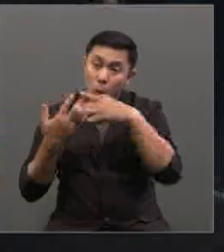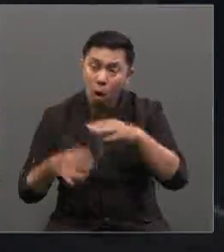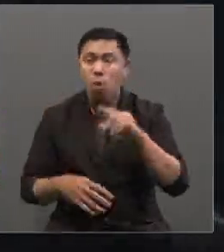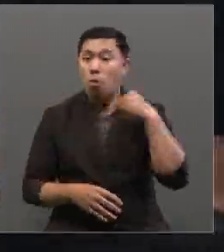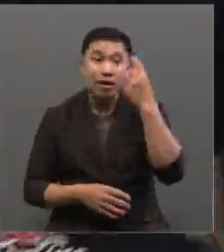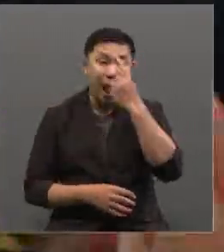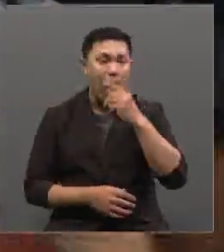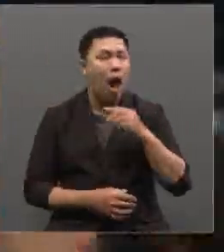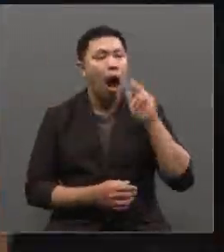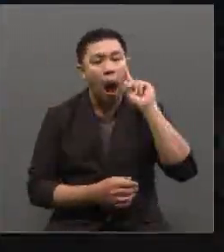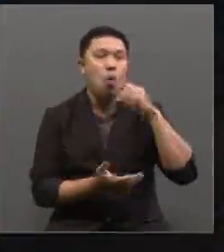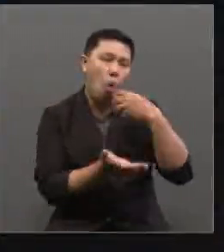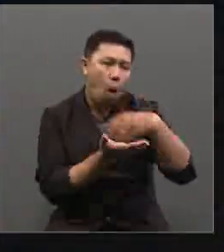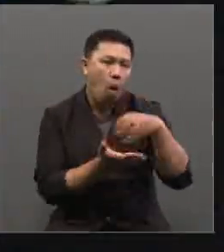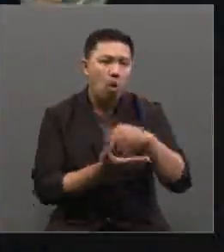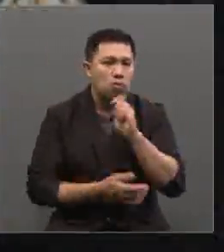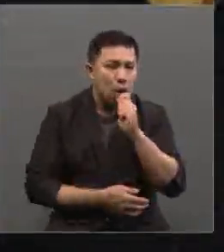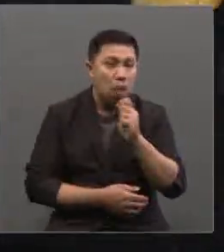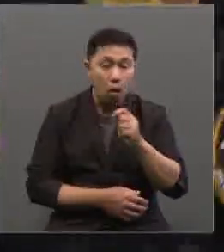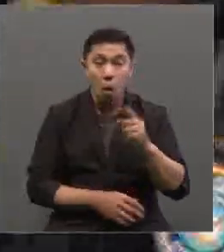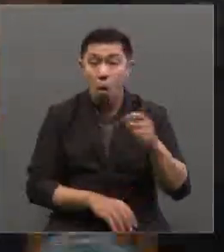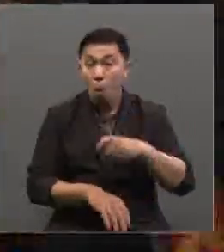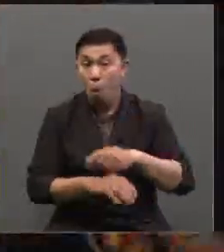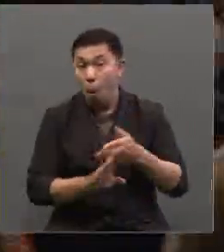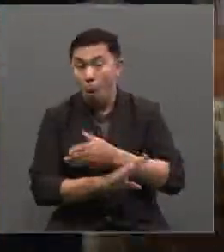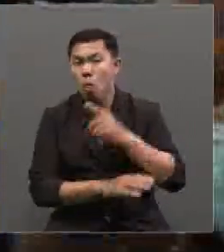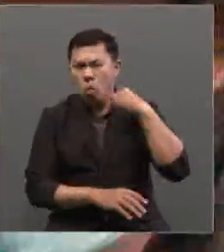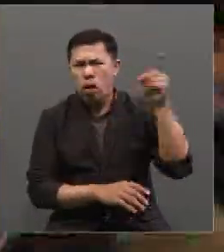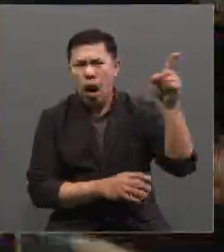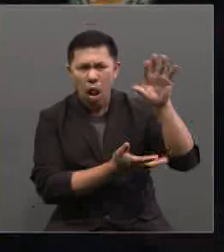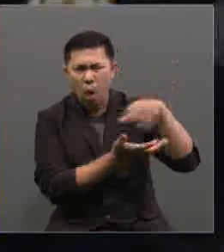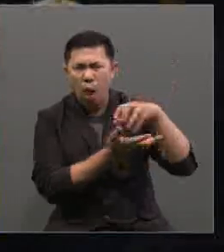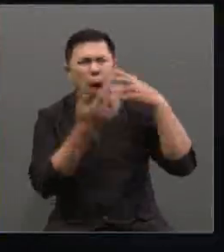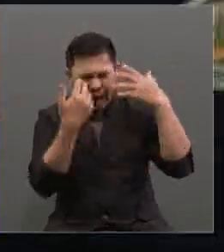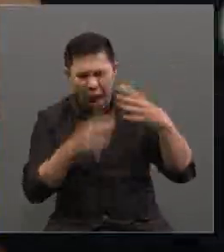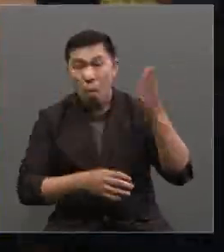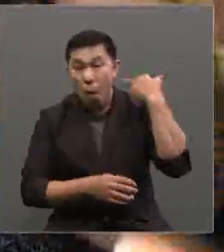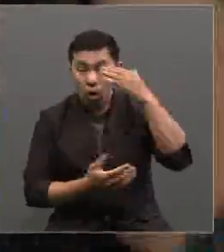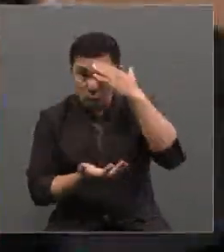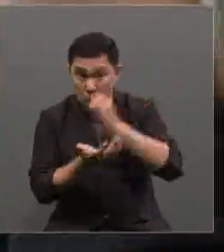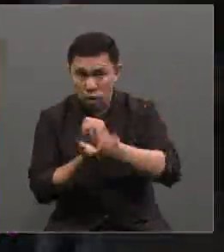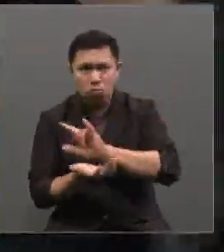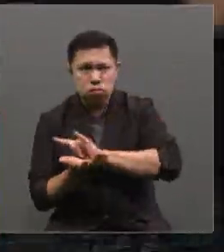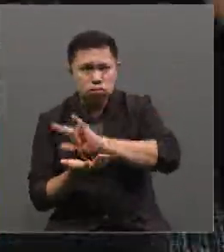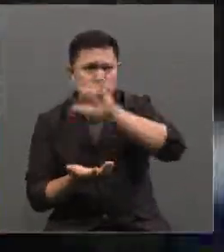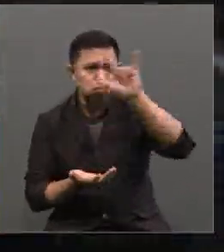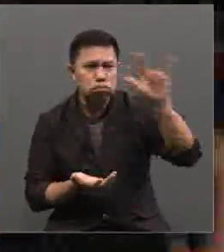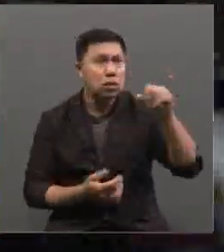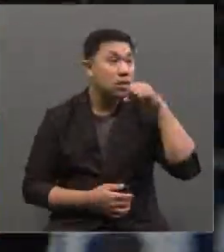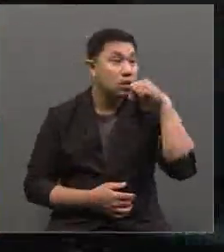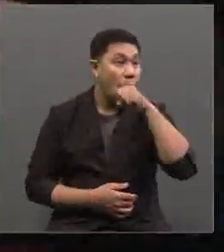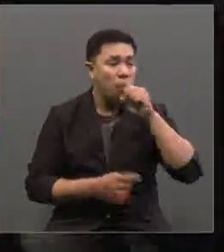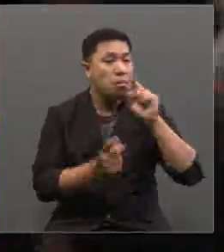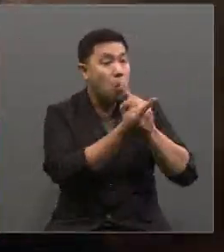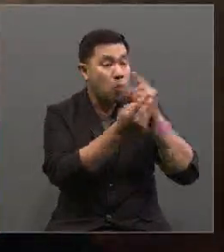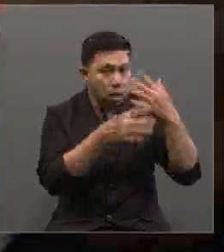สื่อมวลชนนะครับบอกว่าจริงๆแล้วก่อนหน้านี้เนี่ยเธอได้ให้ข้อมูลไปหมดแล้วนะครับคือตอนที่ตำรวจไปหาเธอไต้หวันวันนี้เนี่ยเ